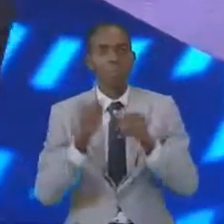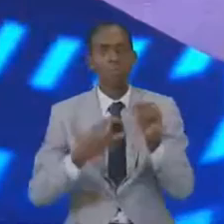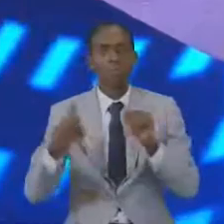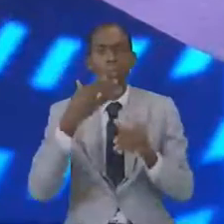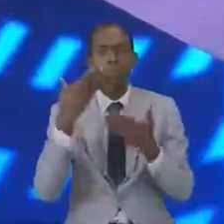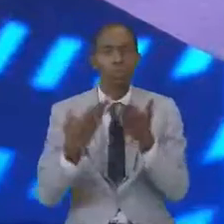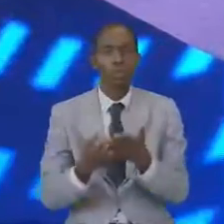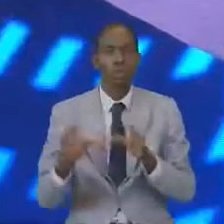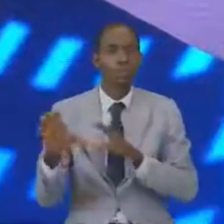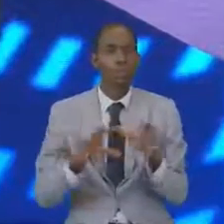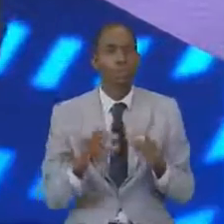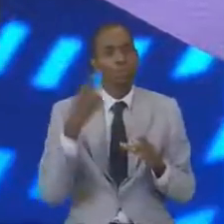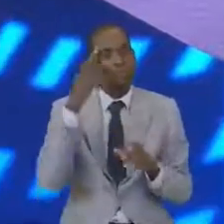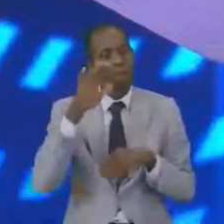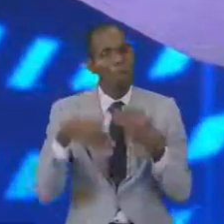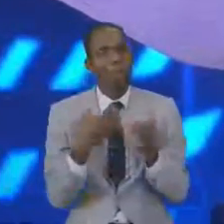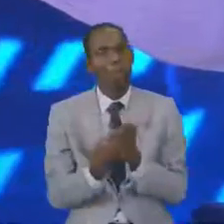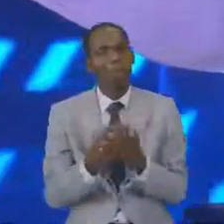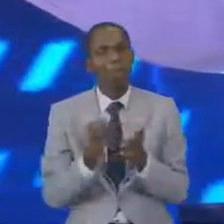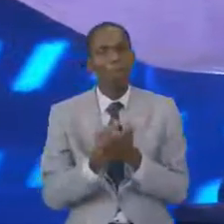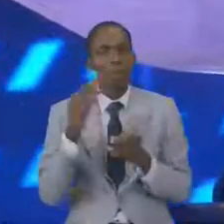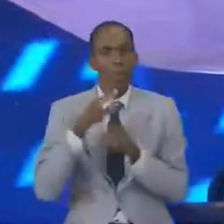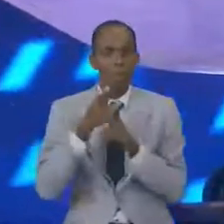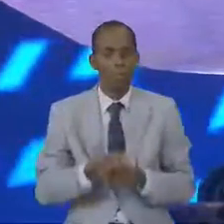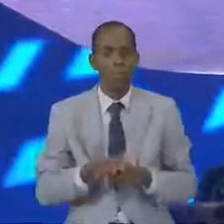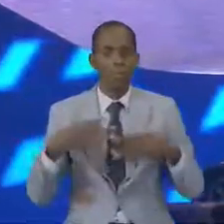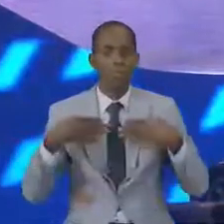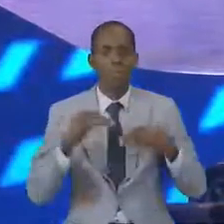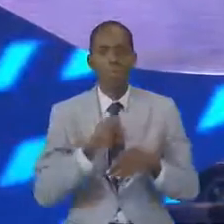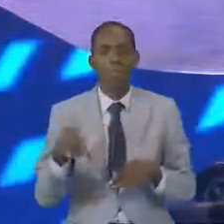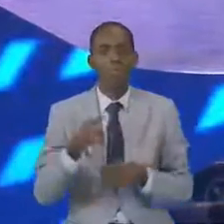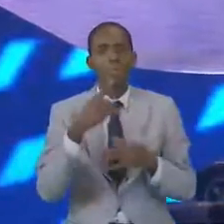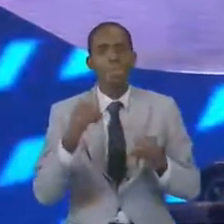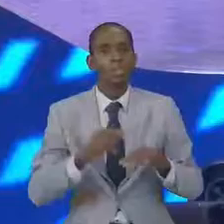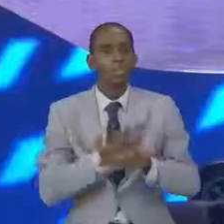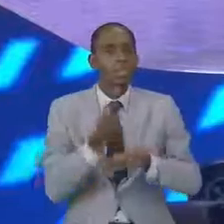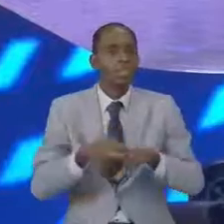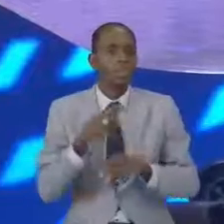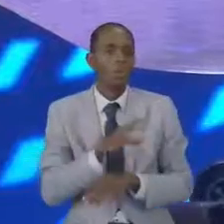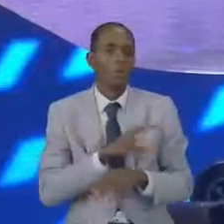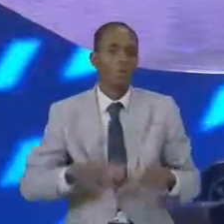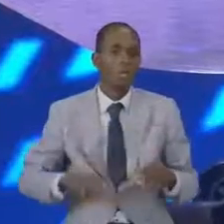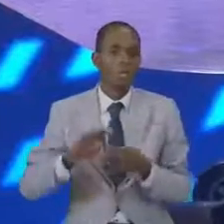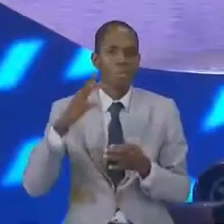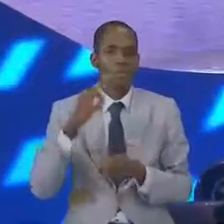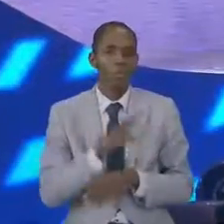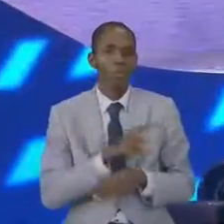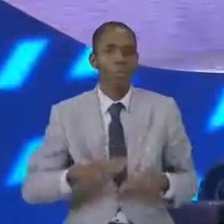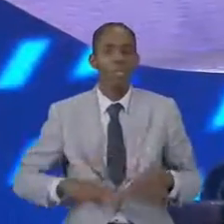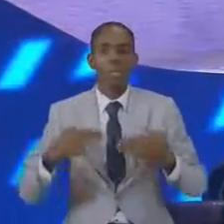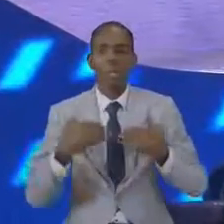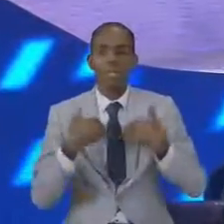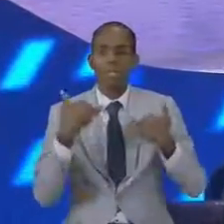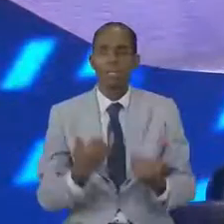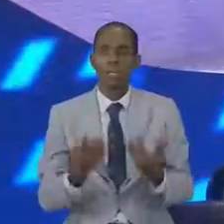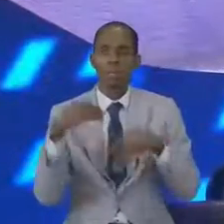sous l'empire du diable qui a Dieu était avec lui la pensée de Christ c'est toi de Christian l'Esprit de Christ maintenant est venu en